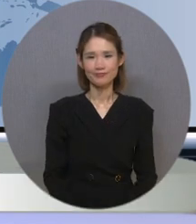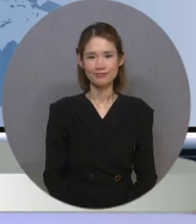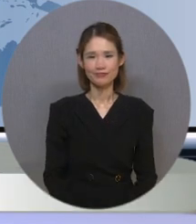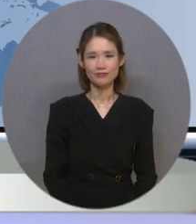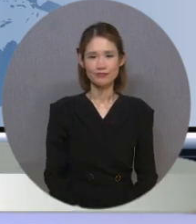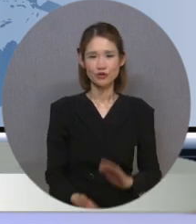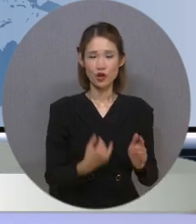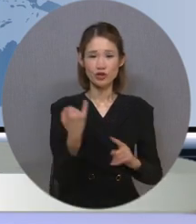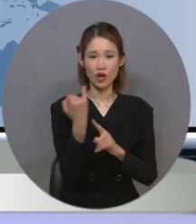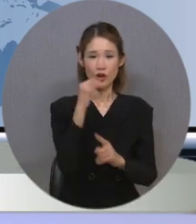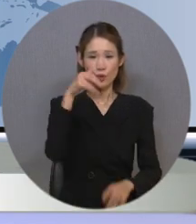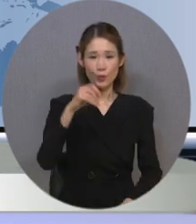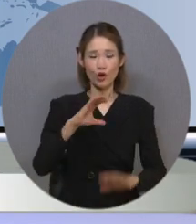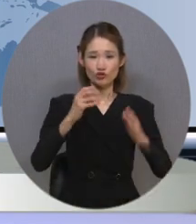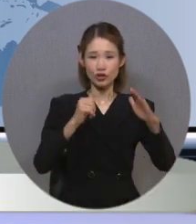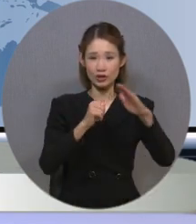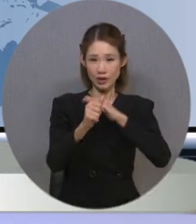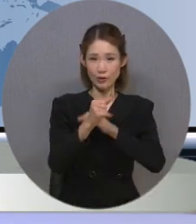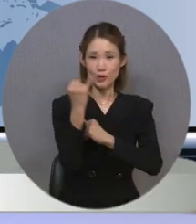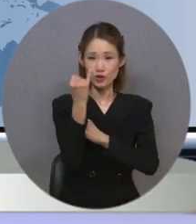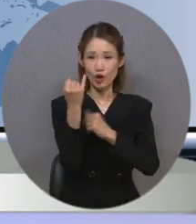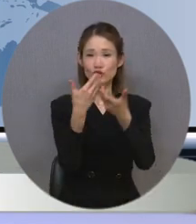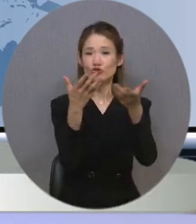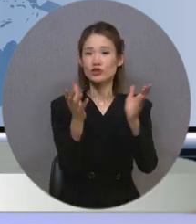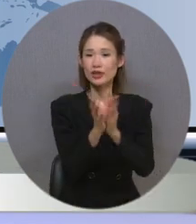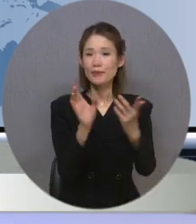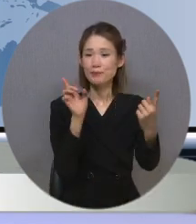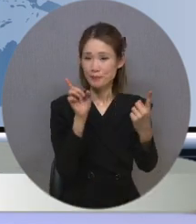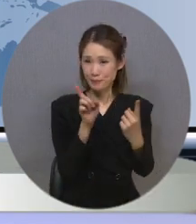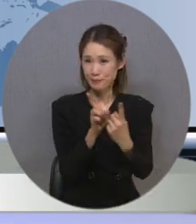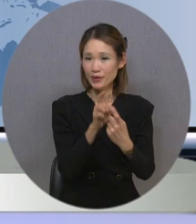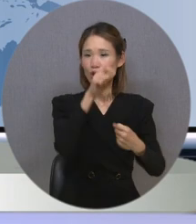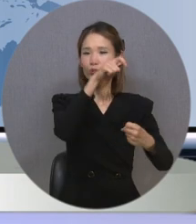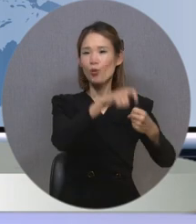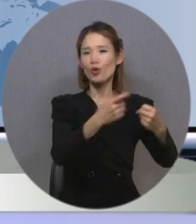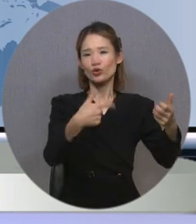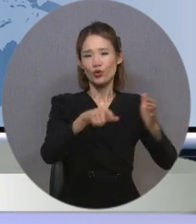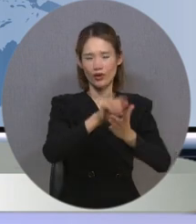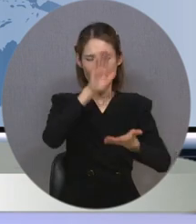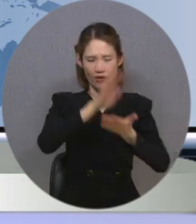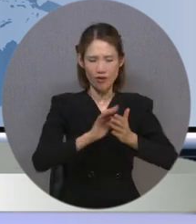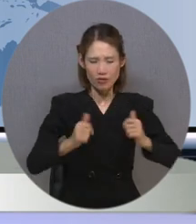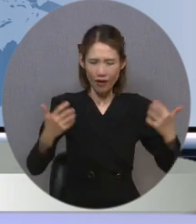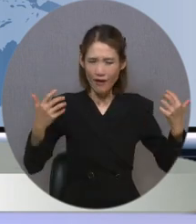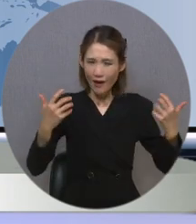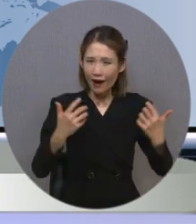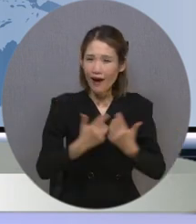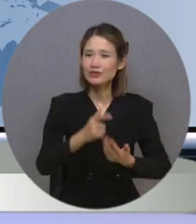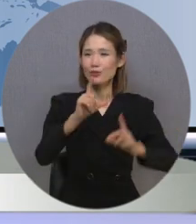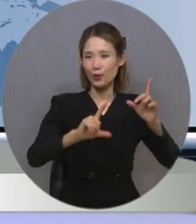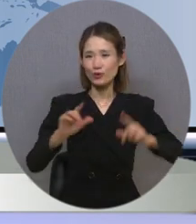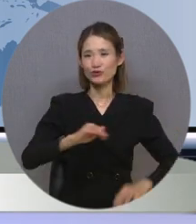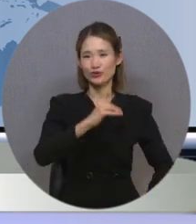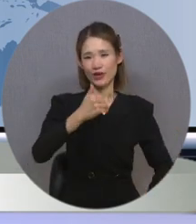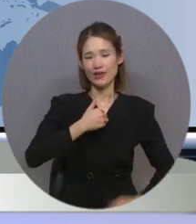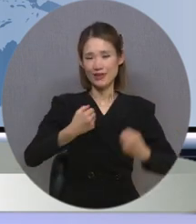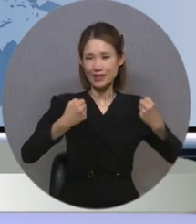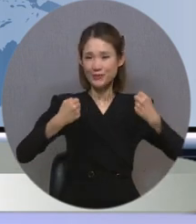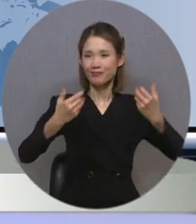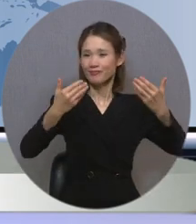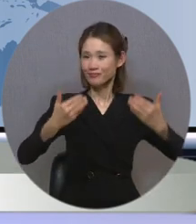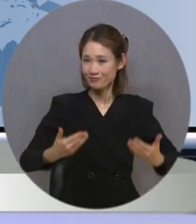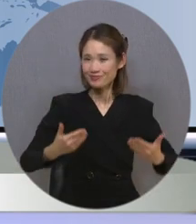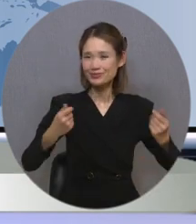앞서 여자 골볼 국가대표 선수단을 만나봤는데요. 목표를 향한 열정 가득한 모습이 우리에게 힘을 주는 것